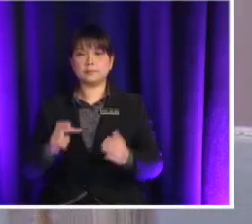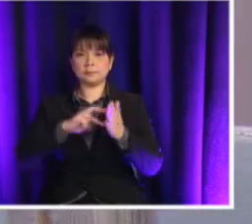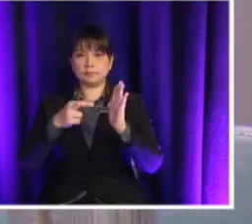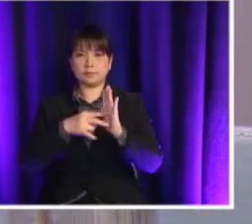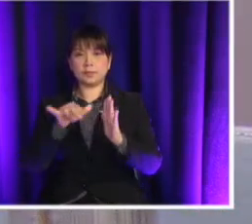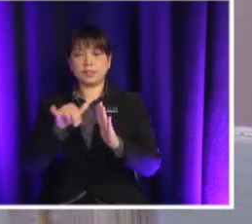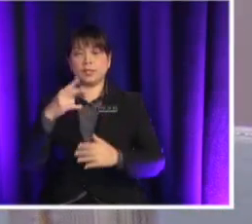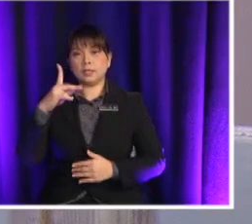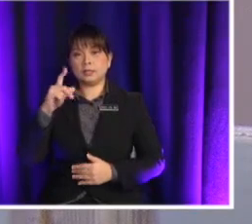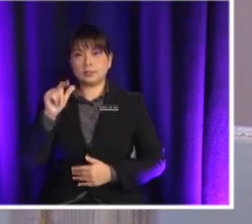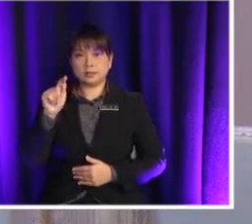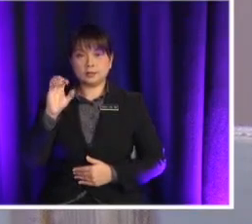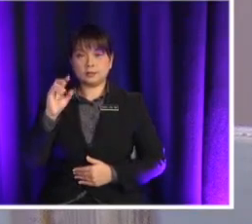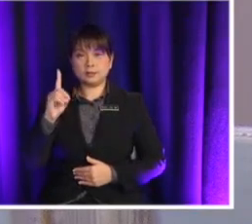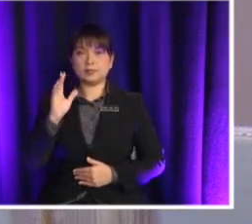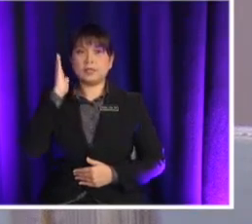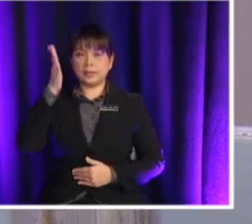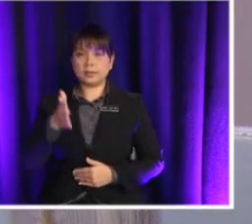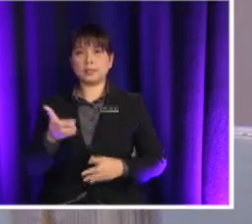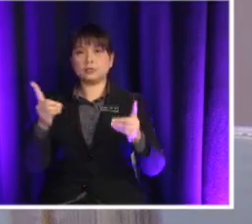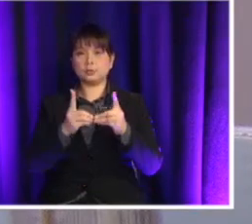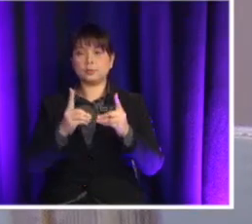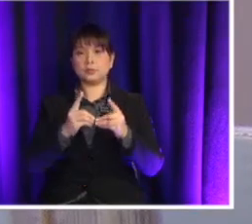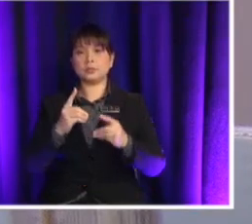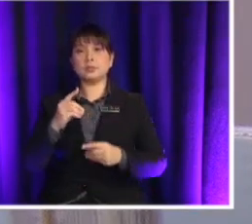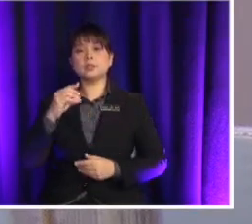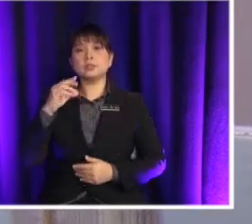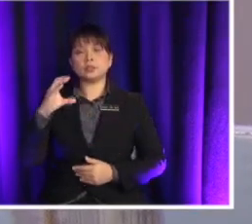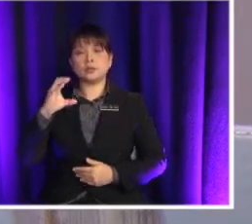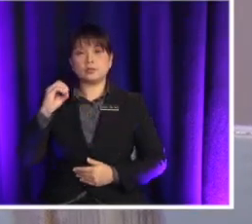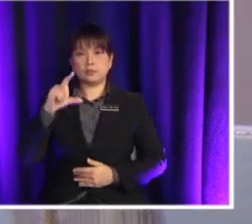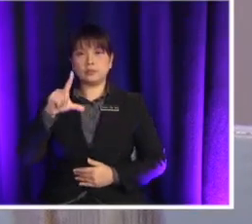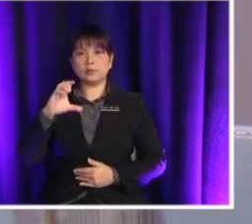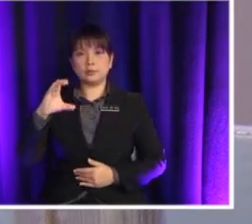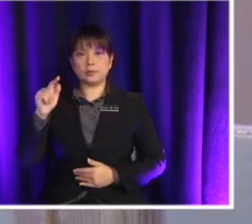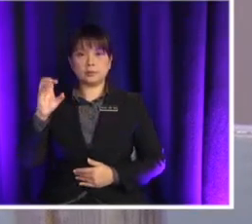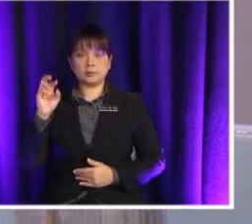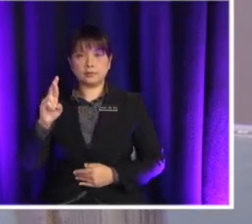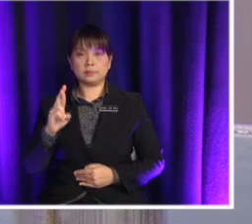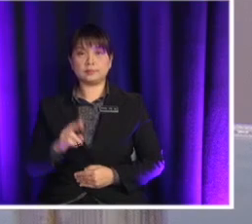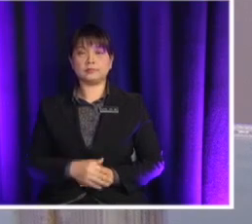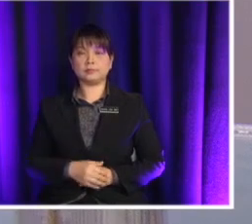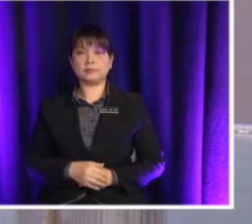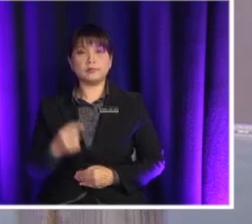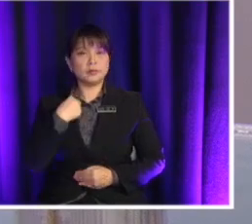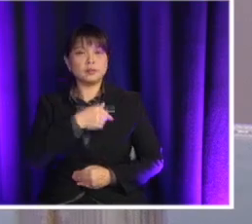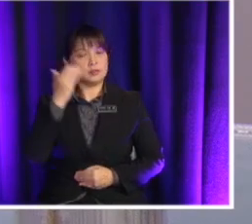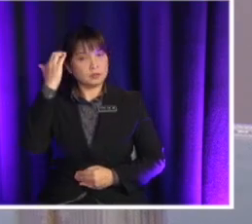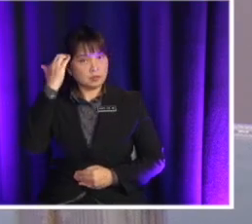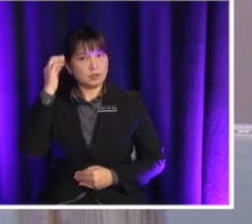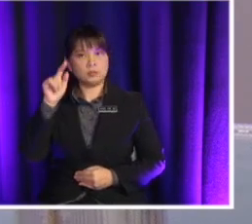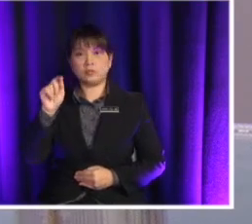dengan kolektor. Okey, kathod tadi adalah transistor. Kita tahu transistor kita tadi